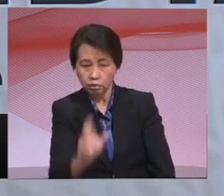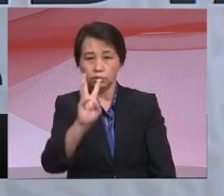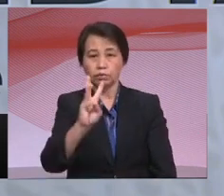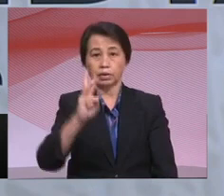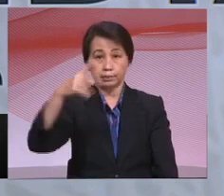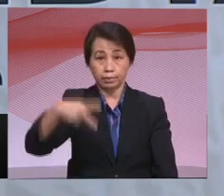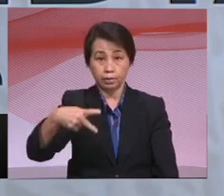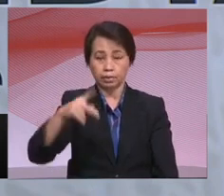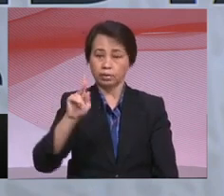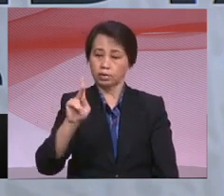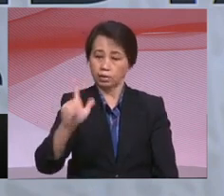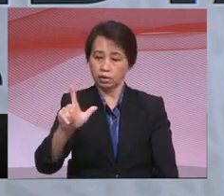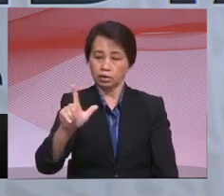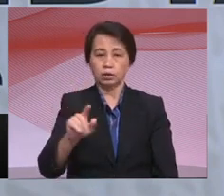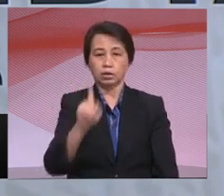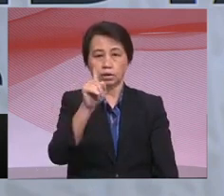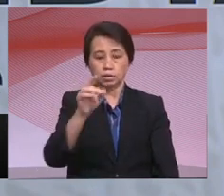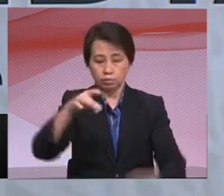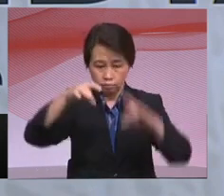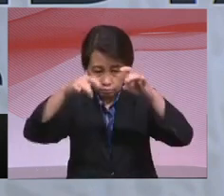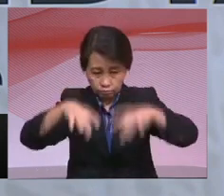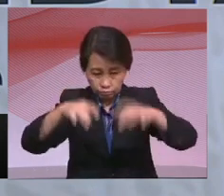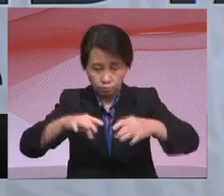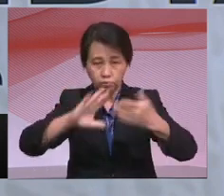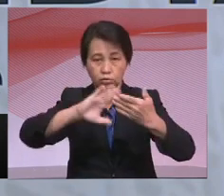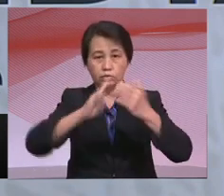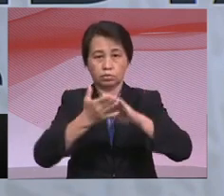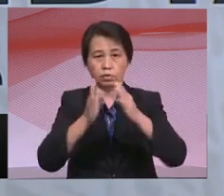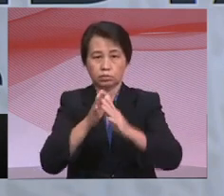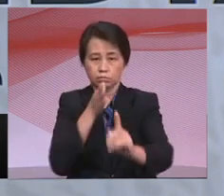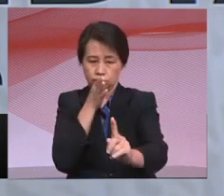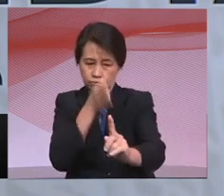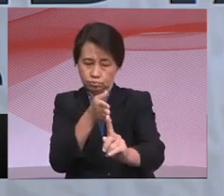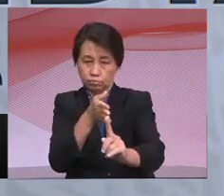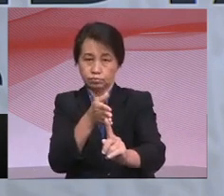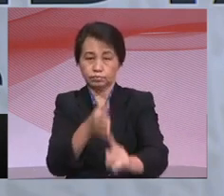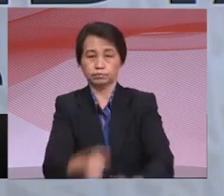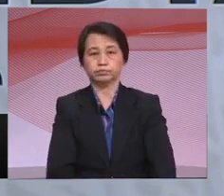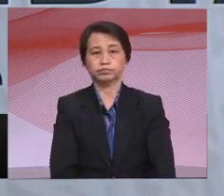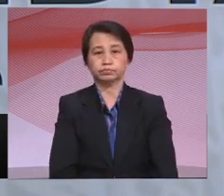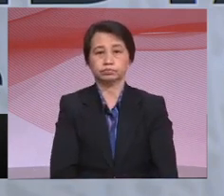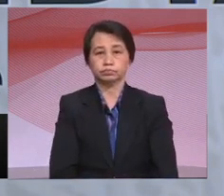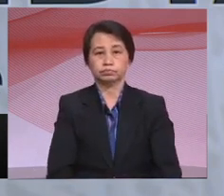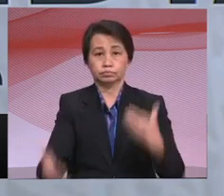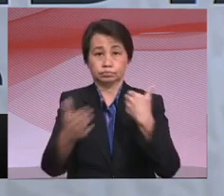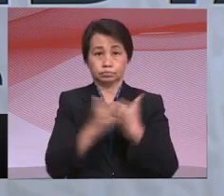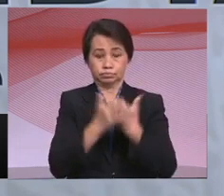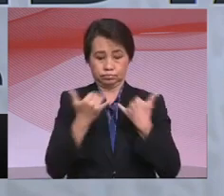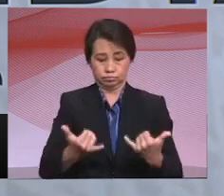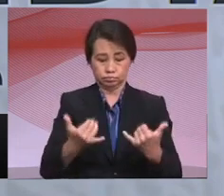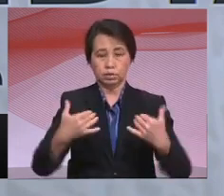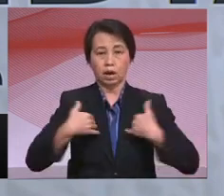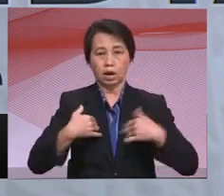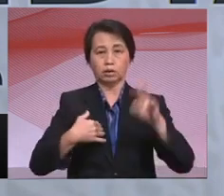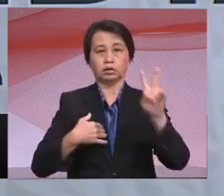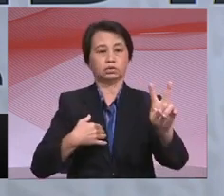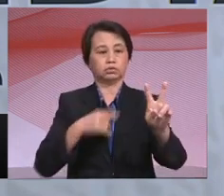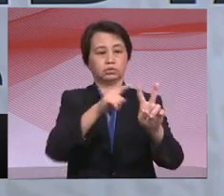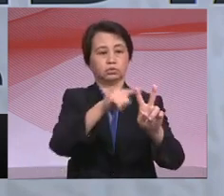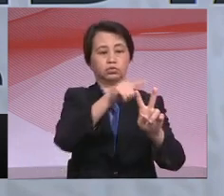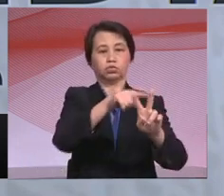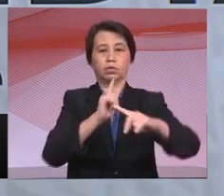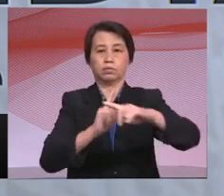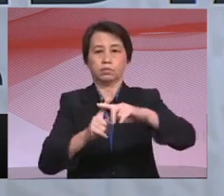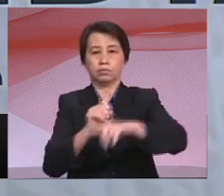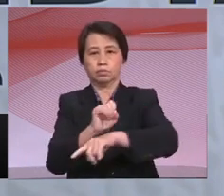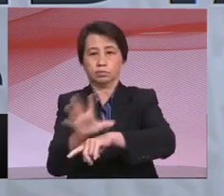Persekutuan Kuala Lumpur, 1 kes saringan komuniti bersasar. Sehingga kini terdapat 2 kes positif